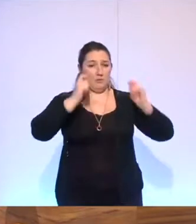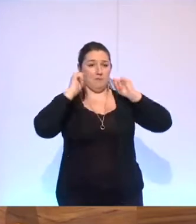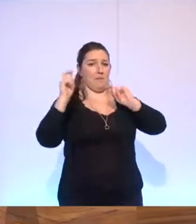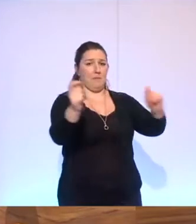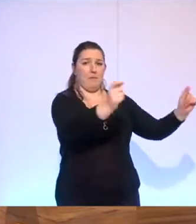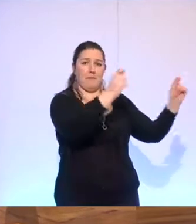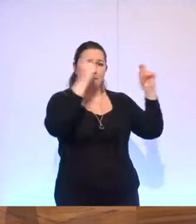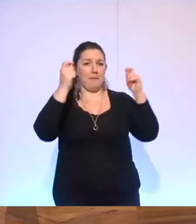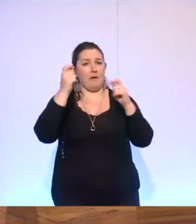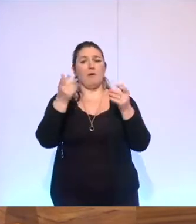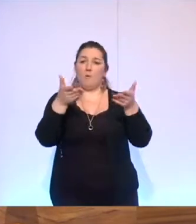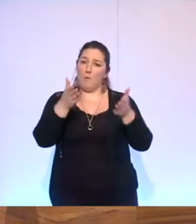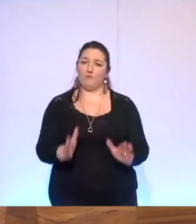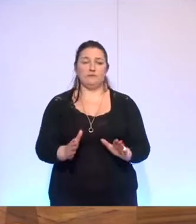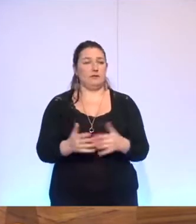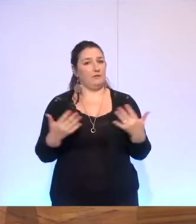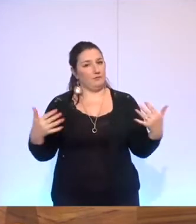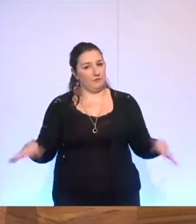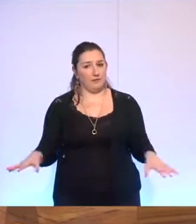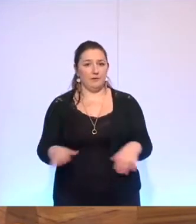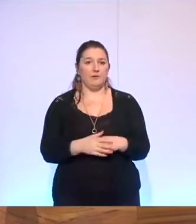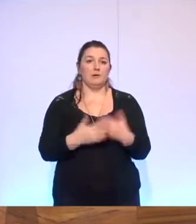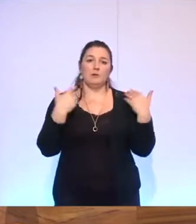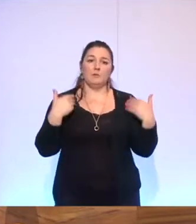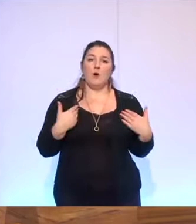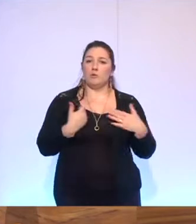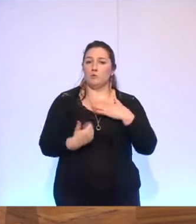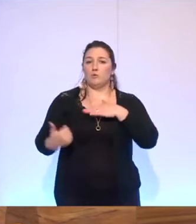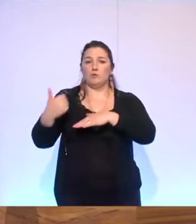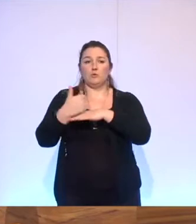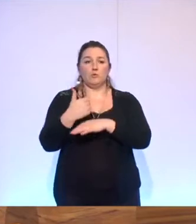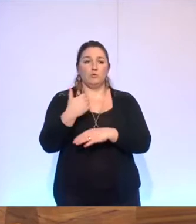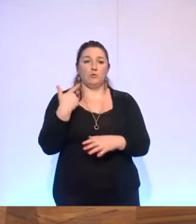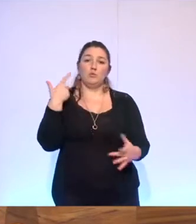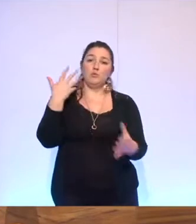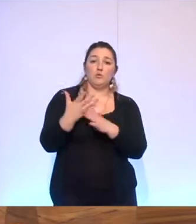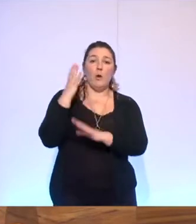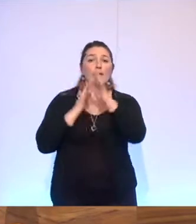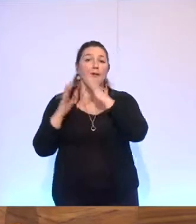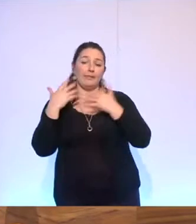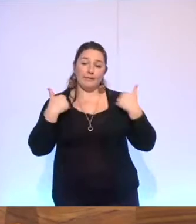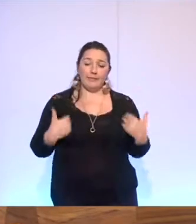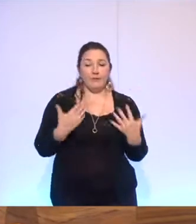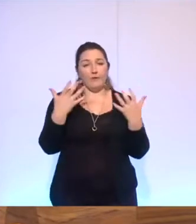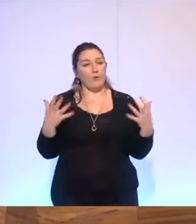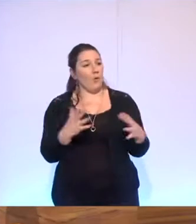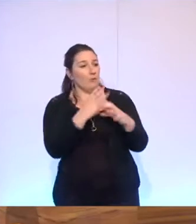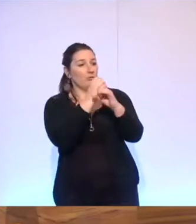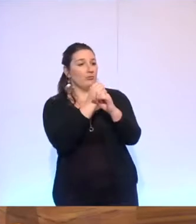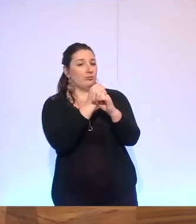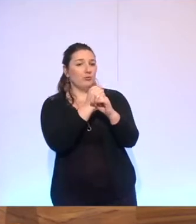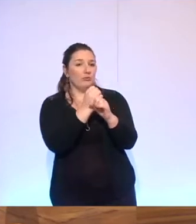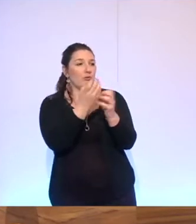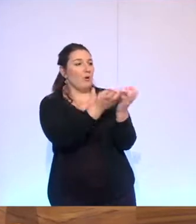En tant que doyenne, donc, je voudrais d'abord vous dire quelques mots avant de passer à la suite de ce